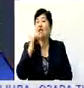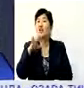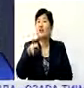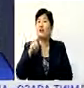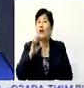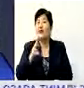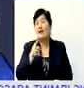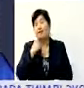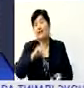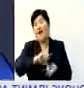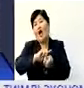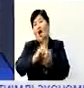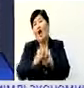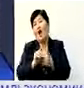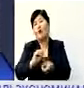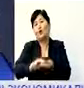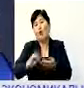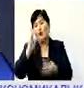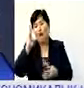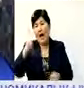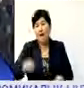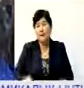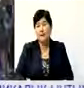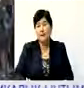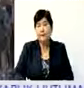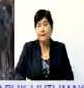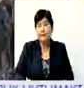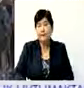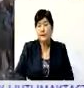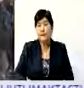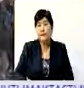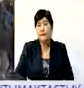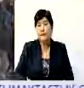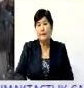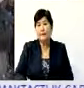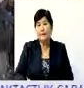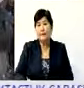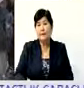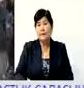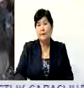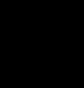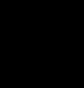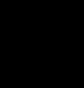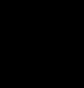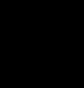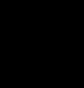тілдеріне аударылмақ. Әкімжан Жолтаев, Бауыржан Қожамұрат, Төрехан Қожахметов, Қызылорда телеарнасы, Жалағаш ауданынан.